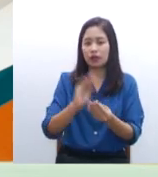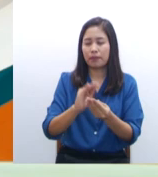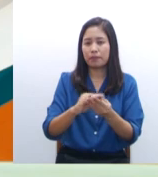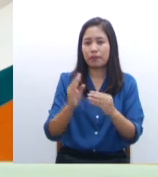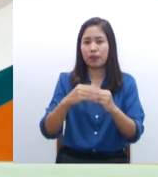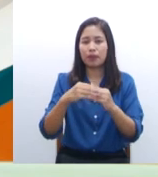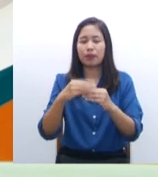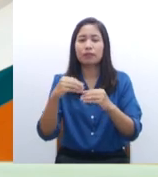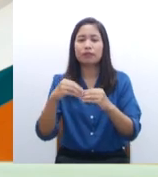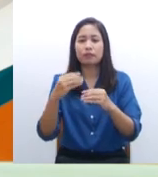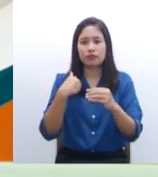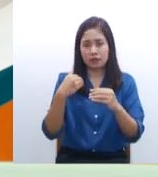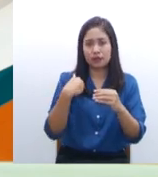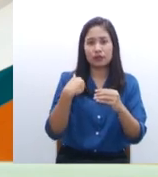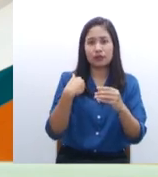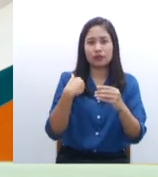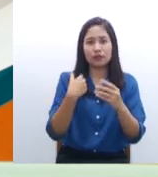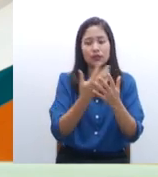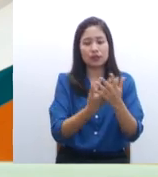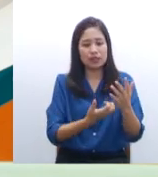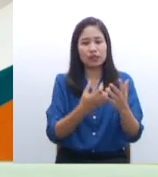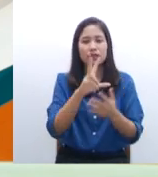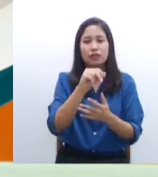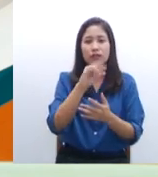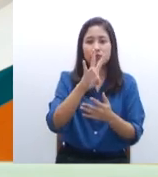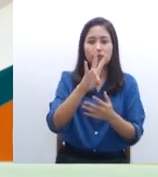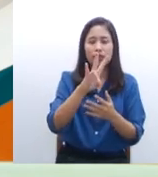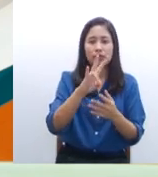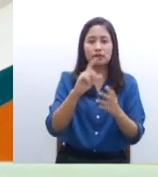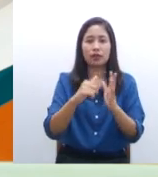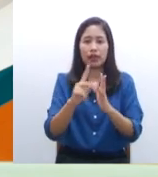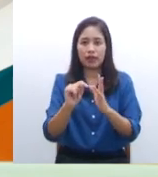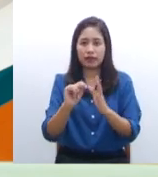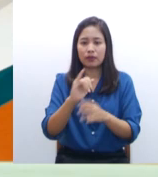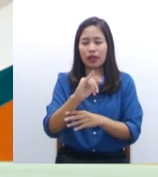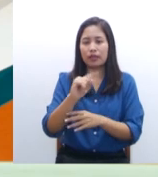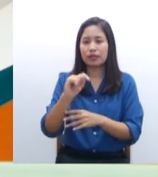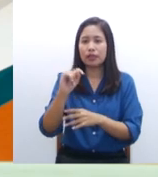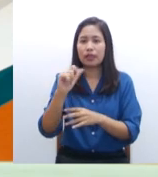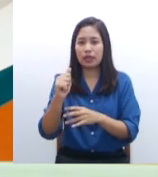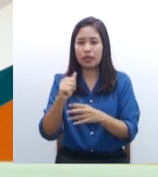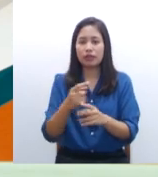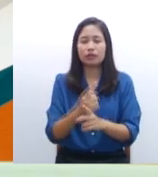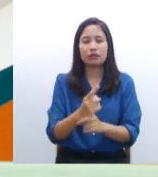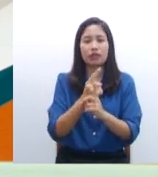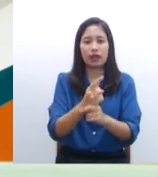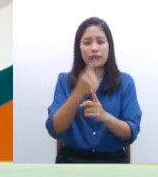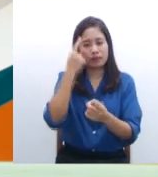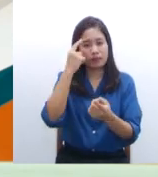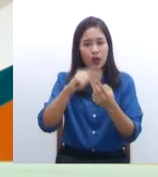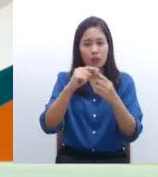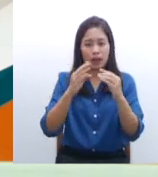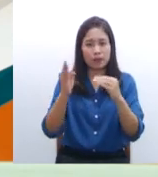ปีที่ผ่านมาแล้วก็มีอยู่ถึง37เขตด้วยกันนะครับที่มีคะแนน ITA นะครับเป็นไปตามเป้าหมายที่กำหนดคือเกิน85คะแนนคิดเป็นร้อย